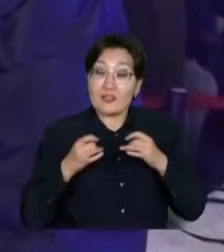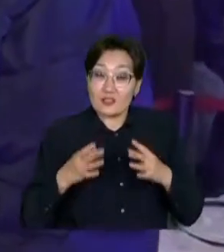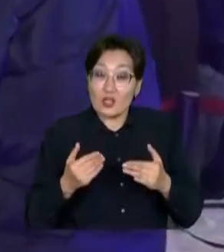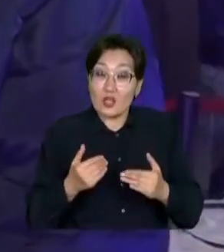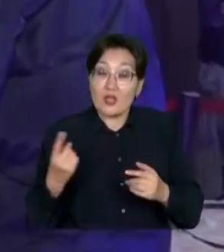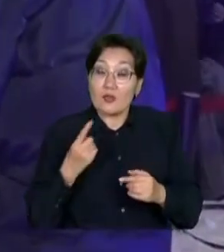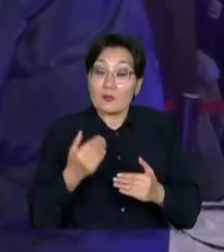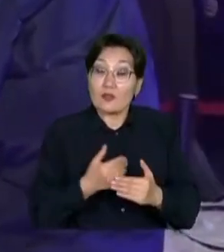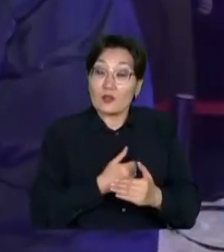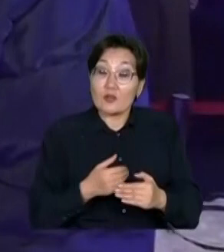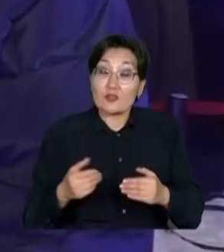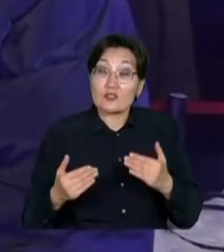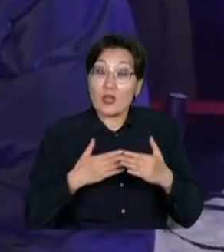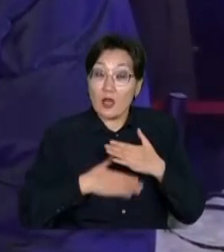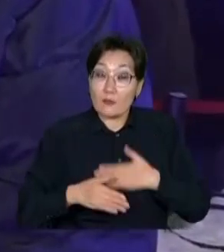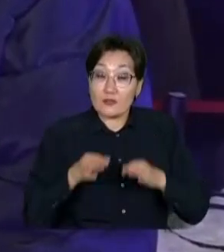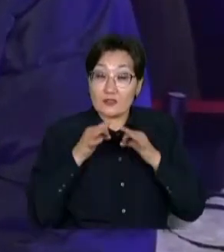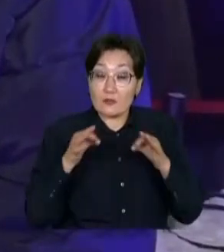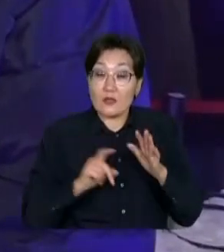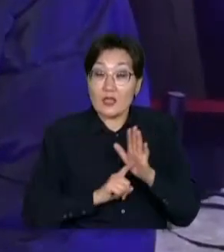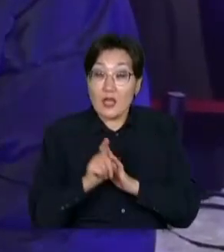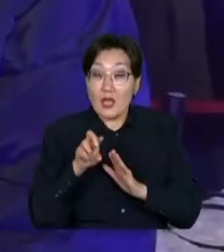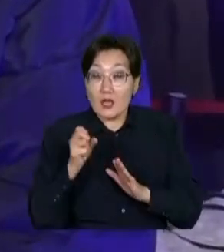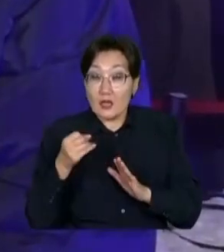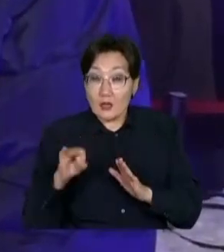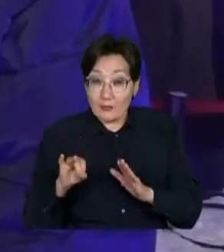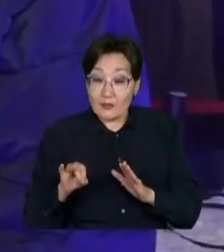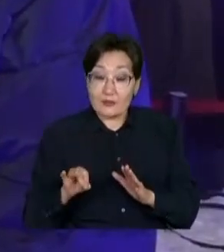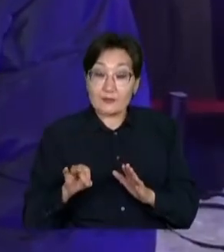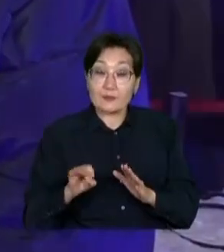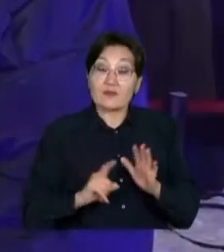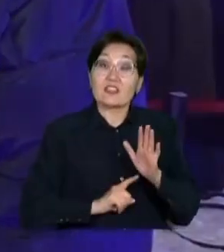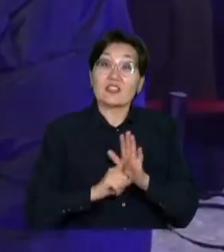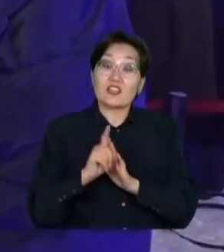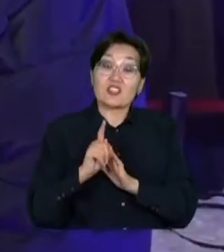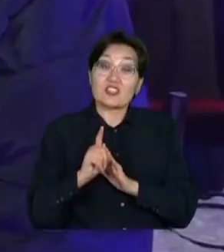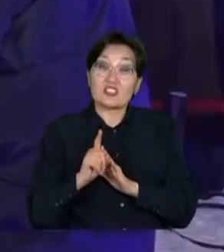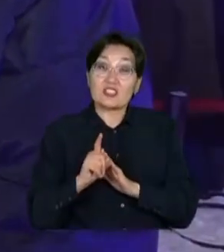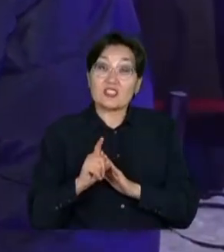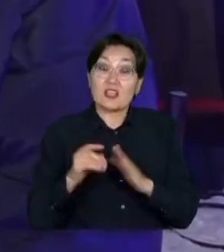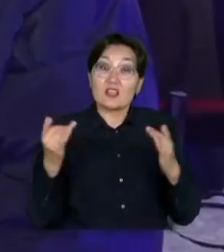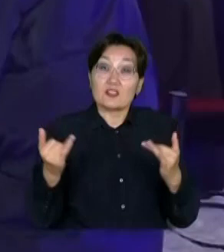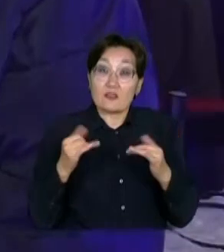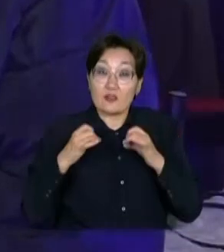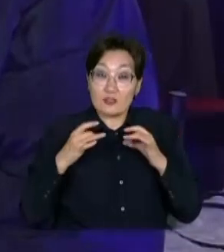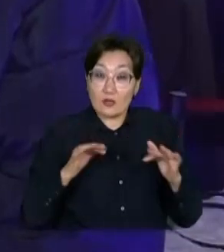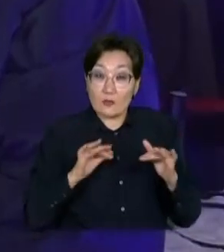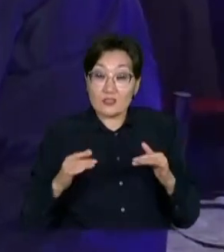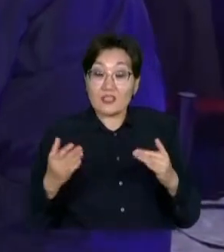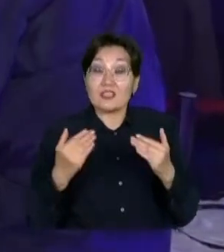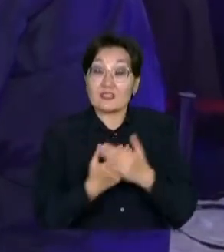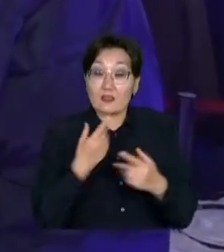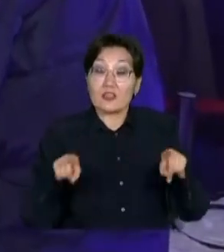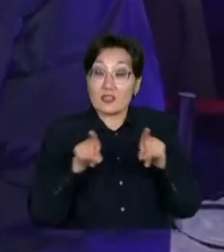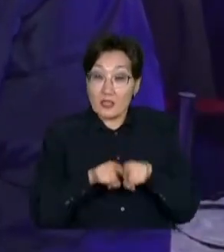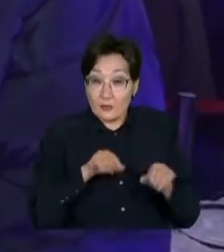хочу обрадовать всех, что мы сегодня дали старт на площади Абая. Начали сегодняшнее мероприятие. Завтра такая же